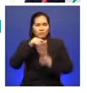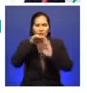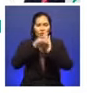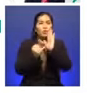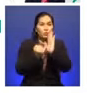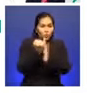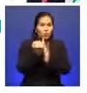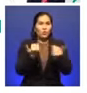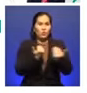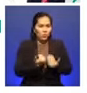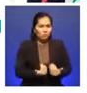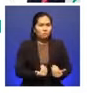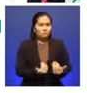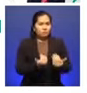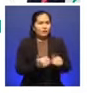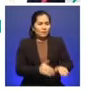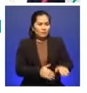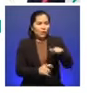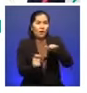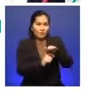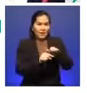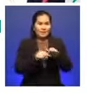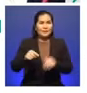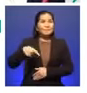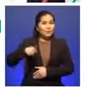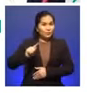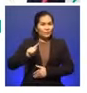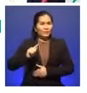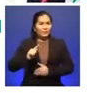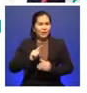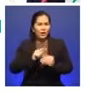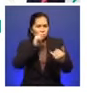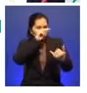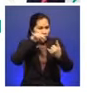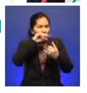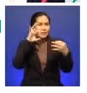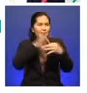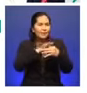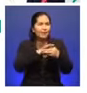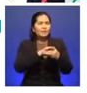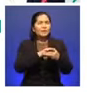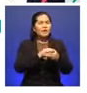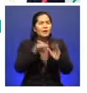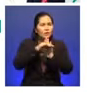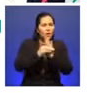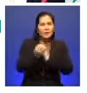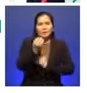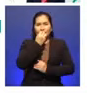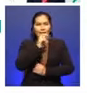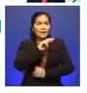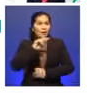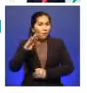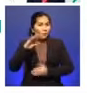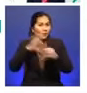ขึ้นเข้าสู่โรงเรียนอนุบาลจนถึงประถมศึกษาก็จะได้รับการดูแลเรื่องการรับประทานอาหารระบบการแป